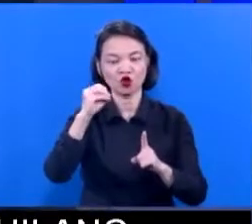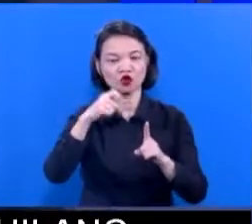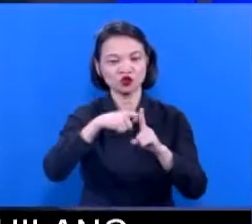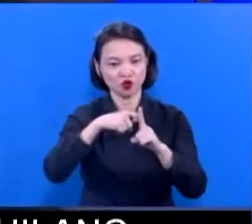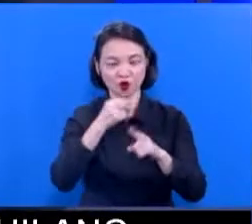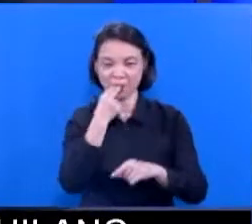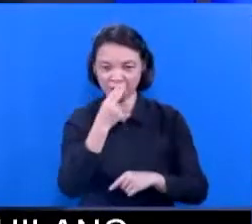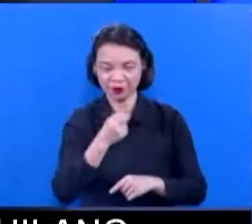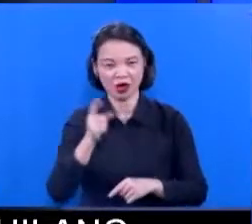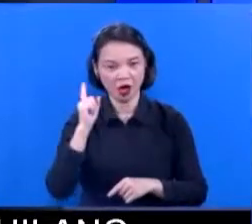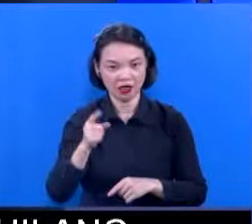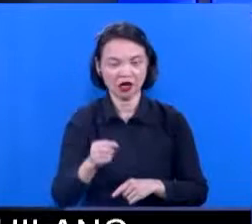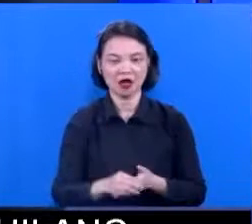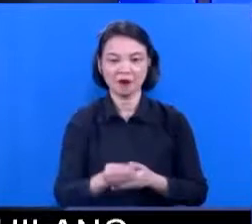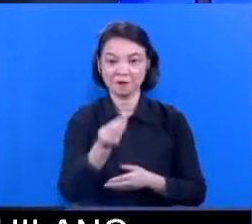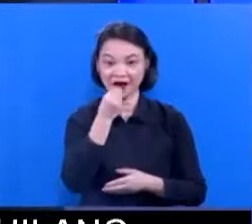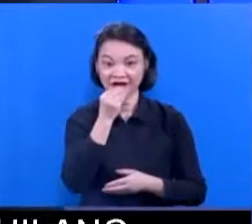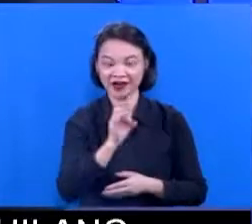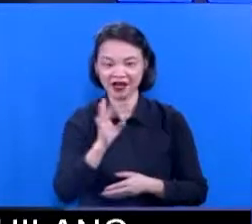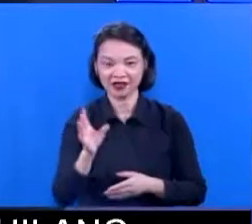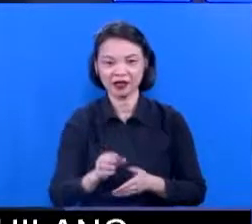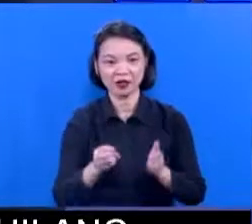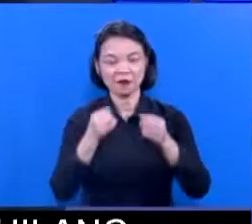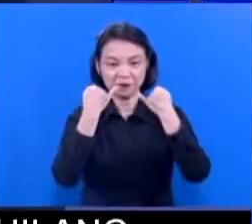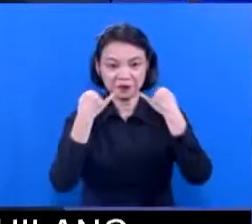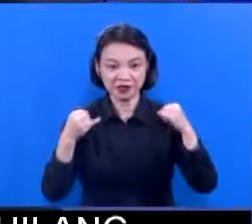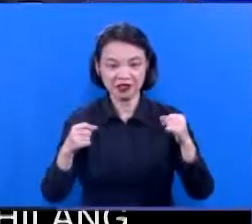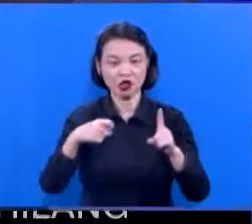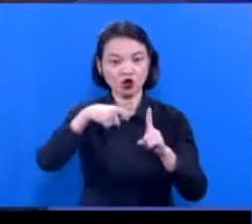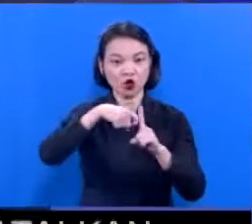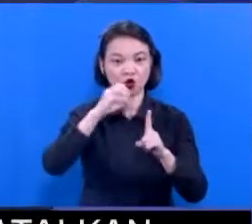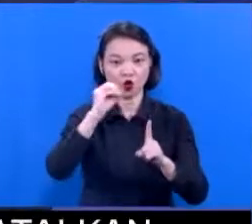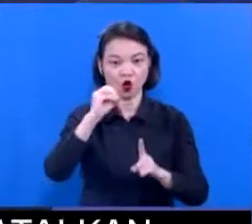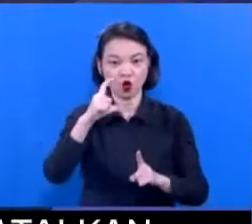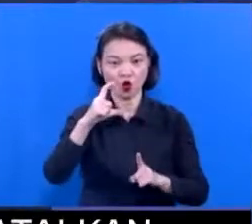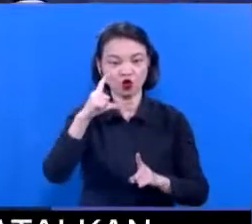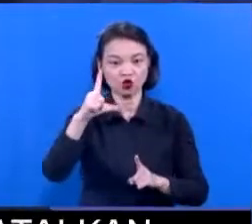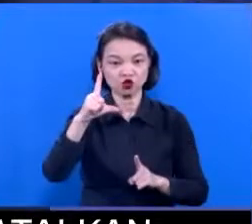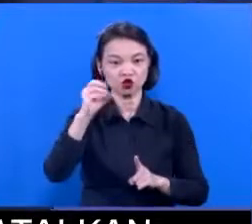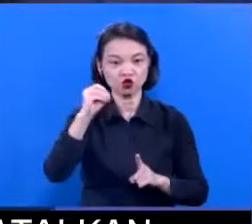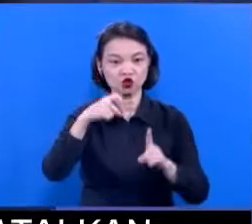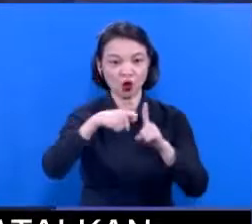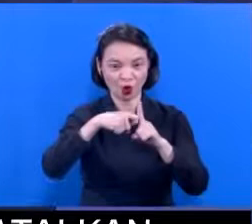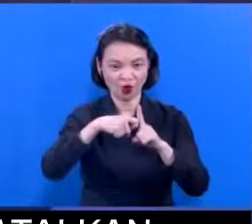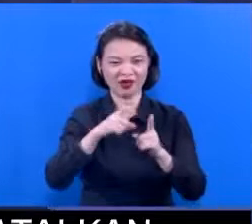ada juga kuliner mie koclok. Tapi yang ini datangnya dari Cirebon. Kita santap mie kocok sekaligus mie